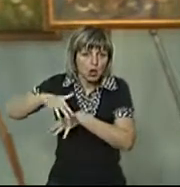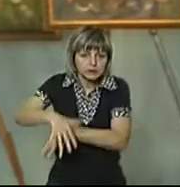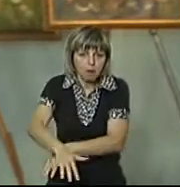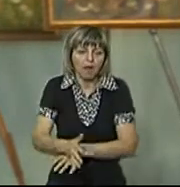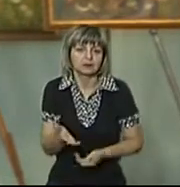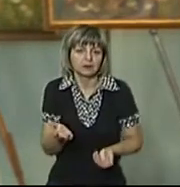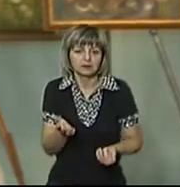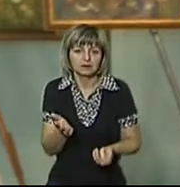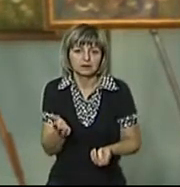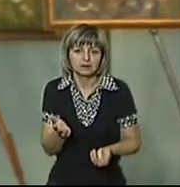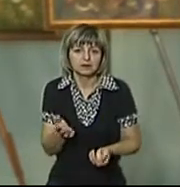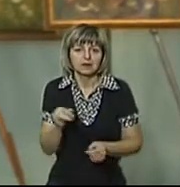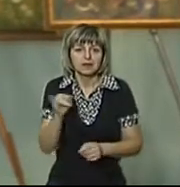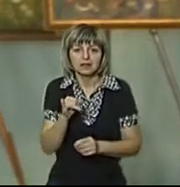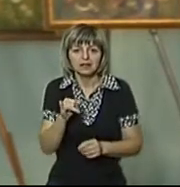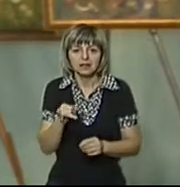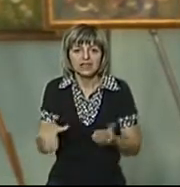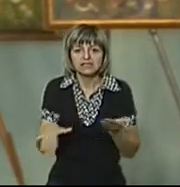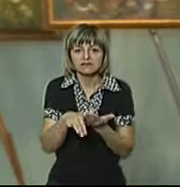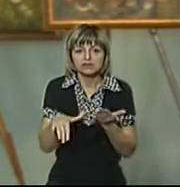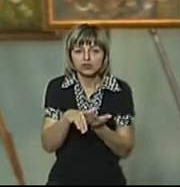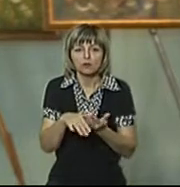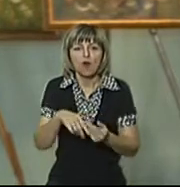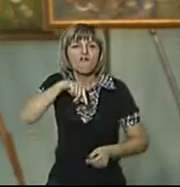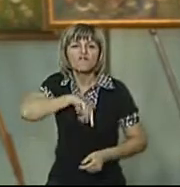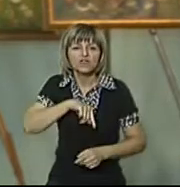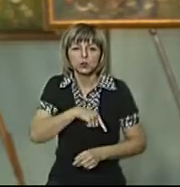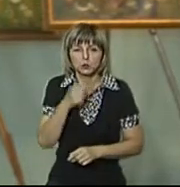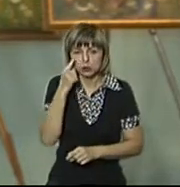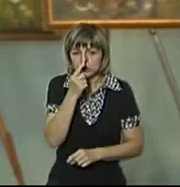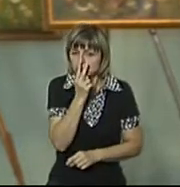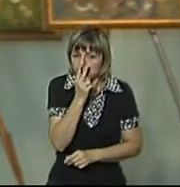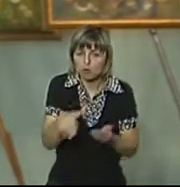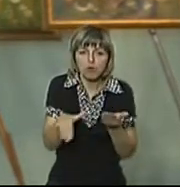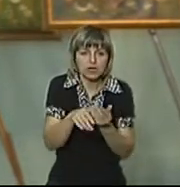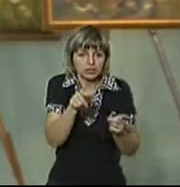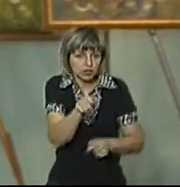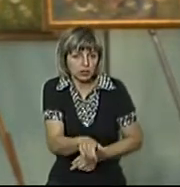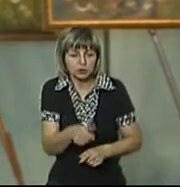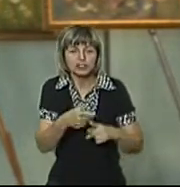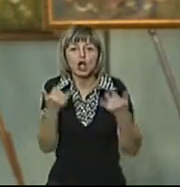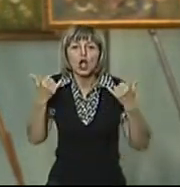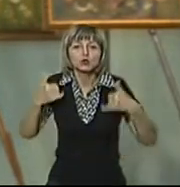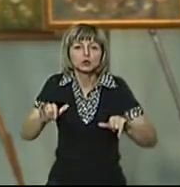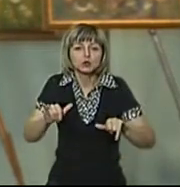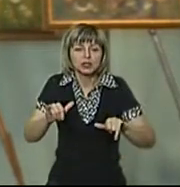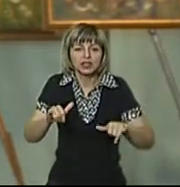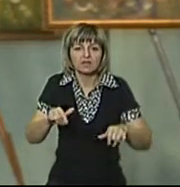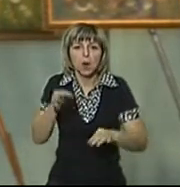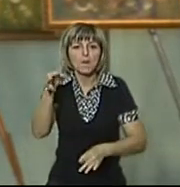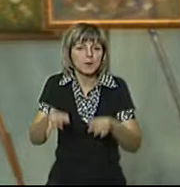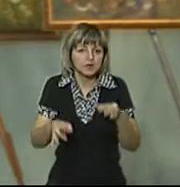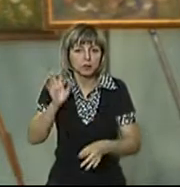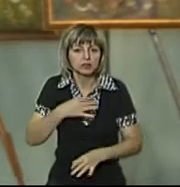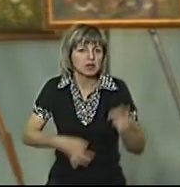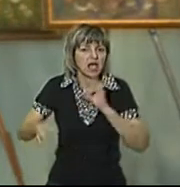заради цього внутрішнього зору показати не незрячій людині оце чудо і диво природи. Ось, і потім я